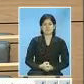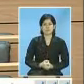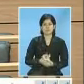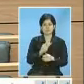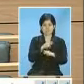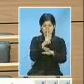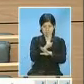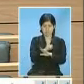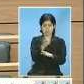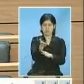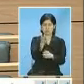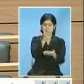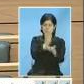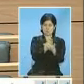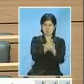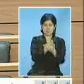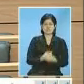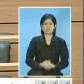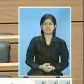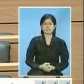มควรให้เขาหยุดอภิปรายได้แล้วครับ